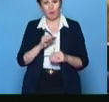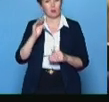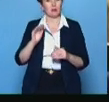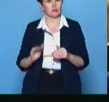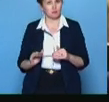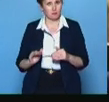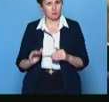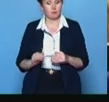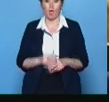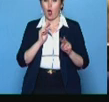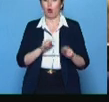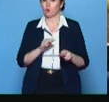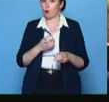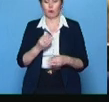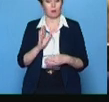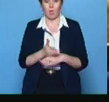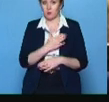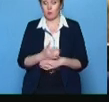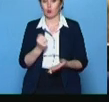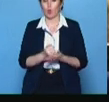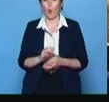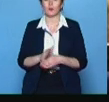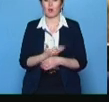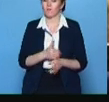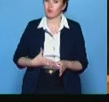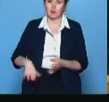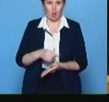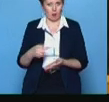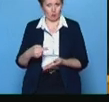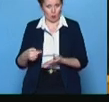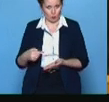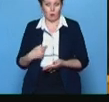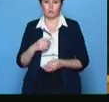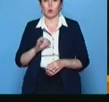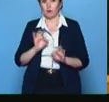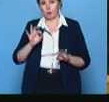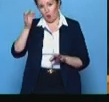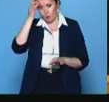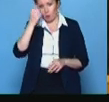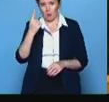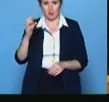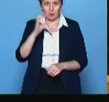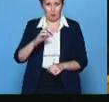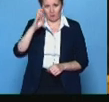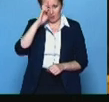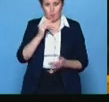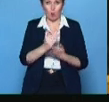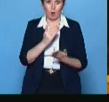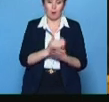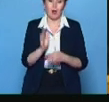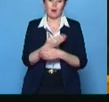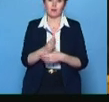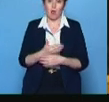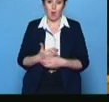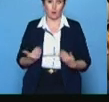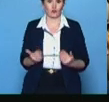не снимут до устранения всех недочетов, подчеркнул Александр Бричалов. Он напомнил, 1 сентября федеральная программа расселения заканчивается.